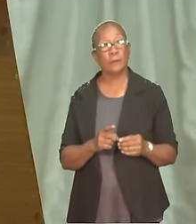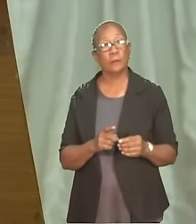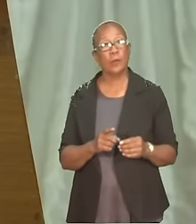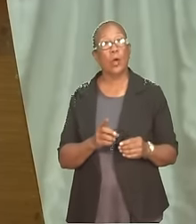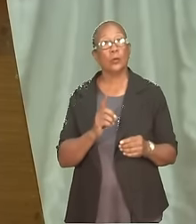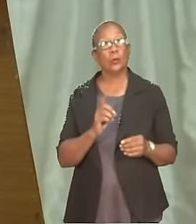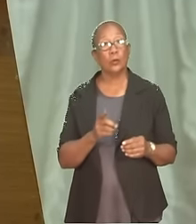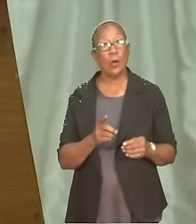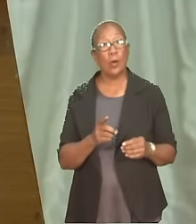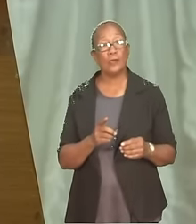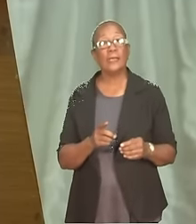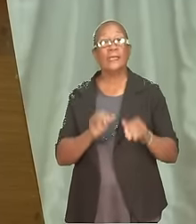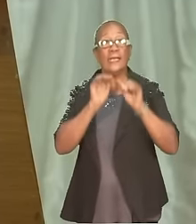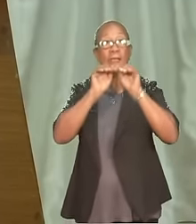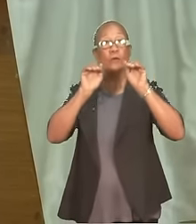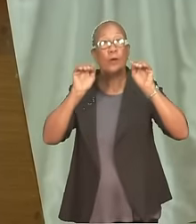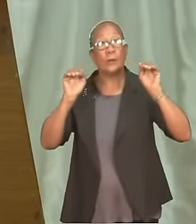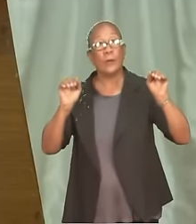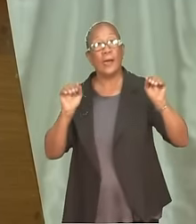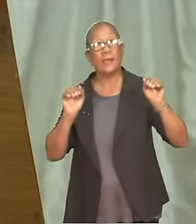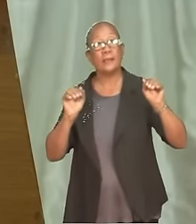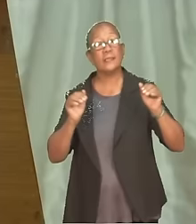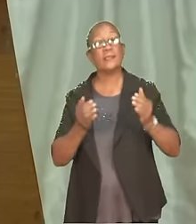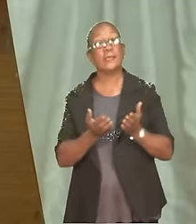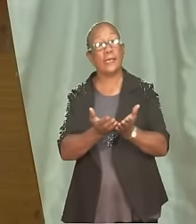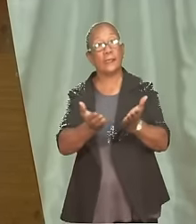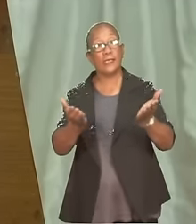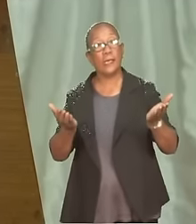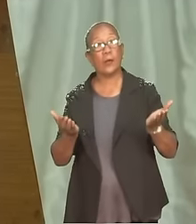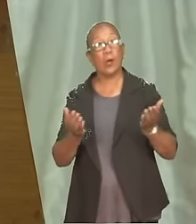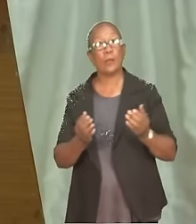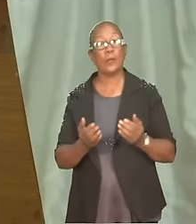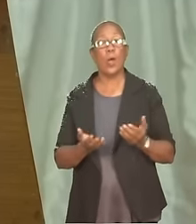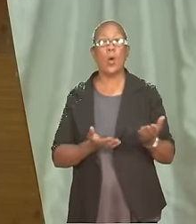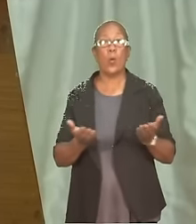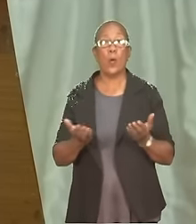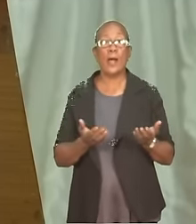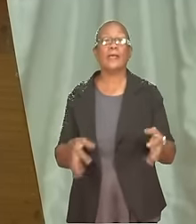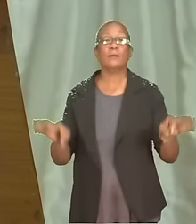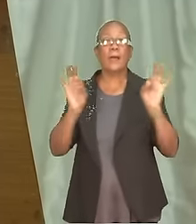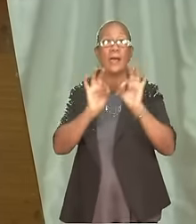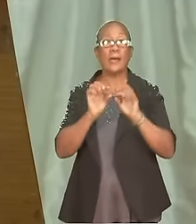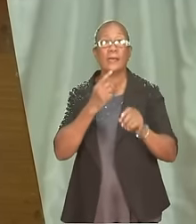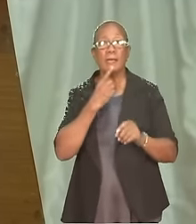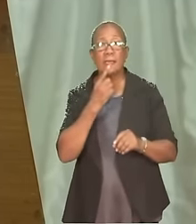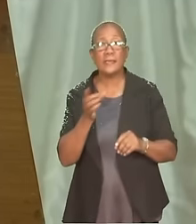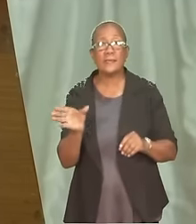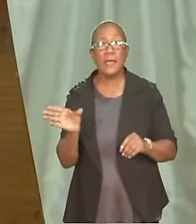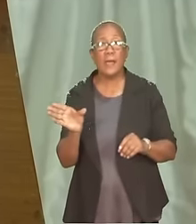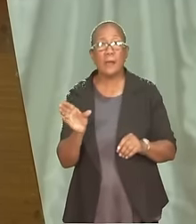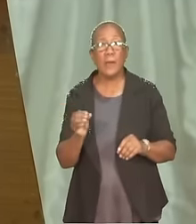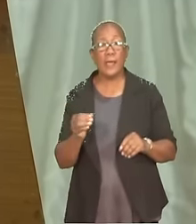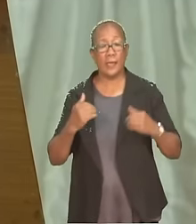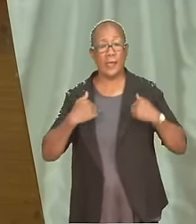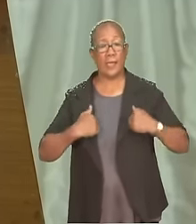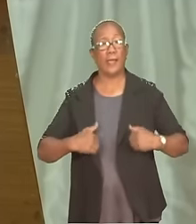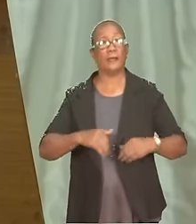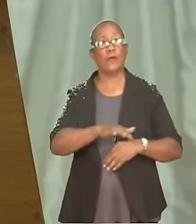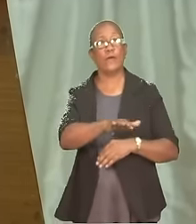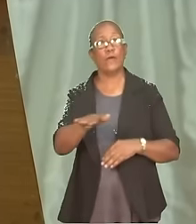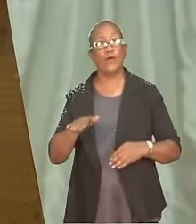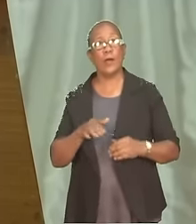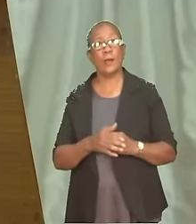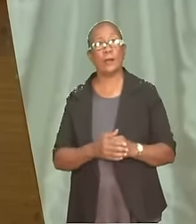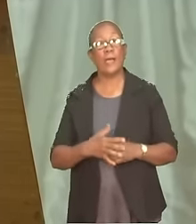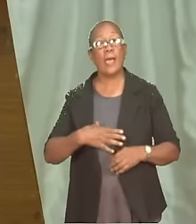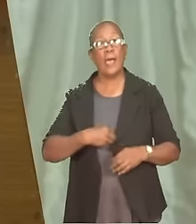toch die informatie daar terecht komt waar het noodzakelijk is, met name bij het gewone volk. Ik